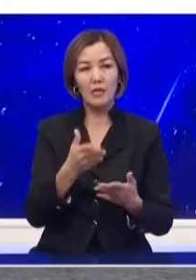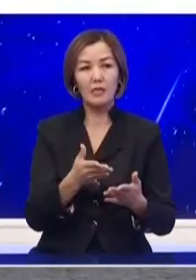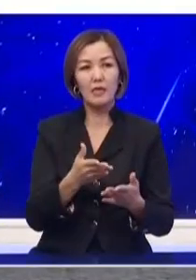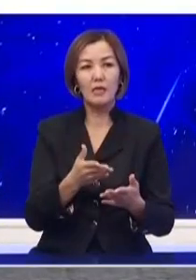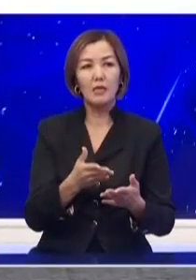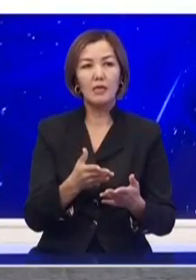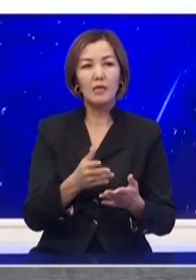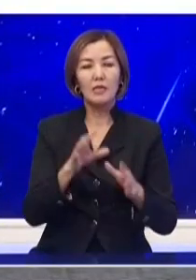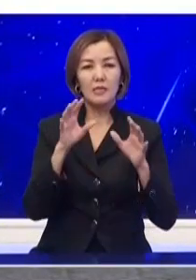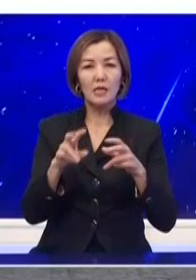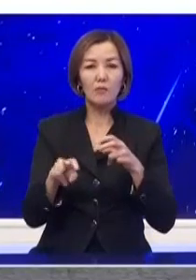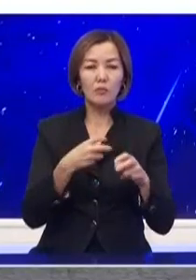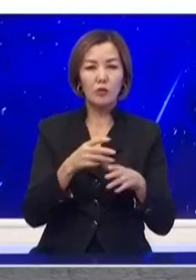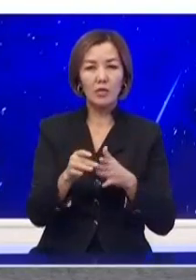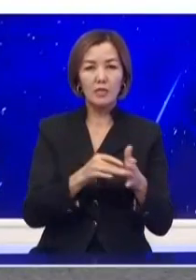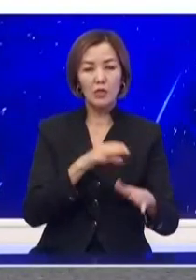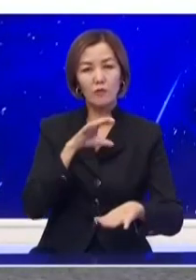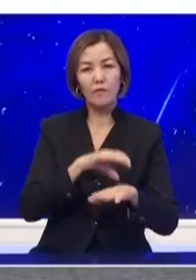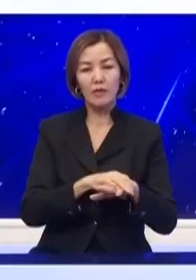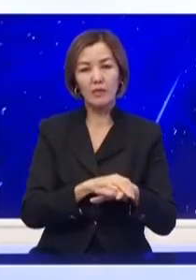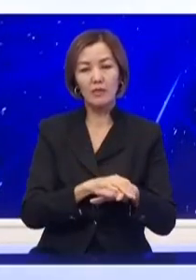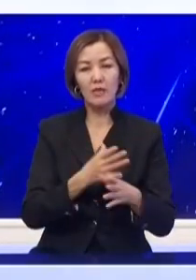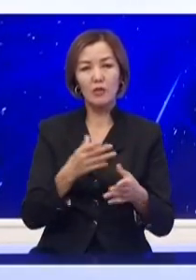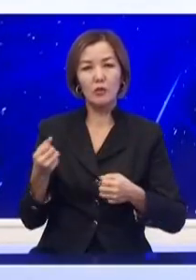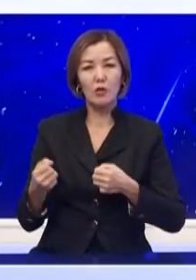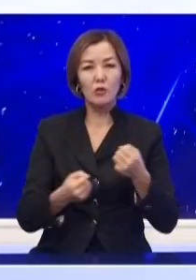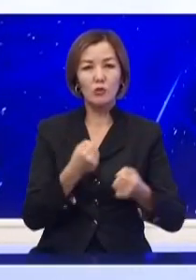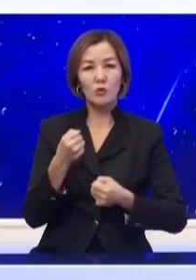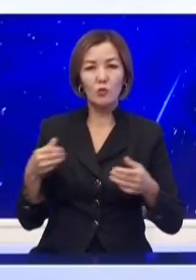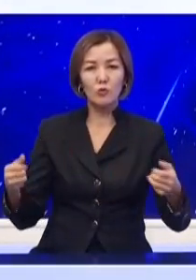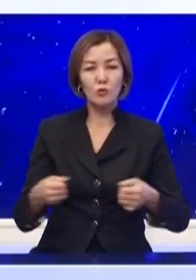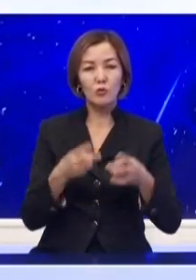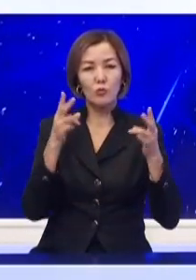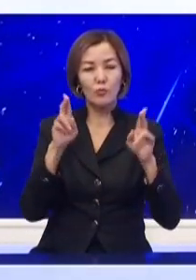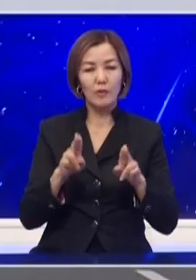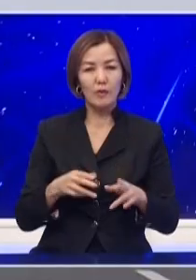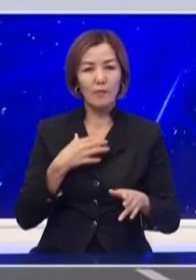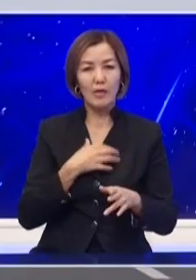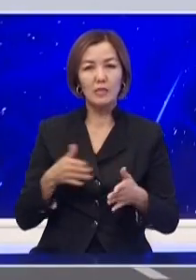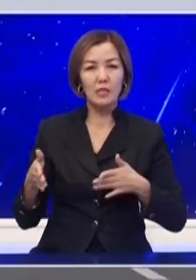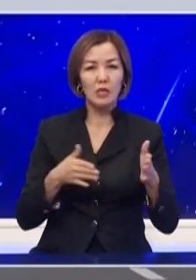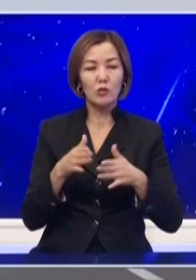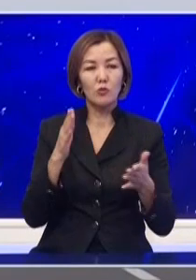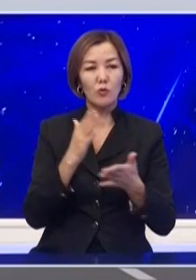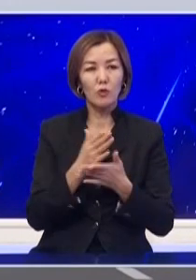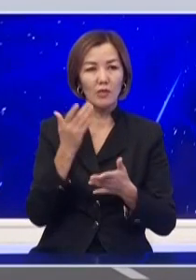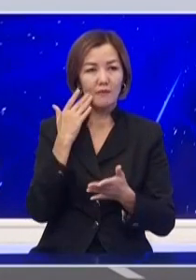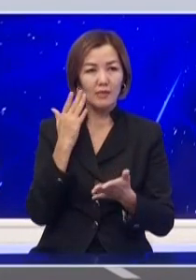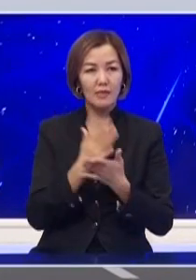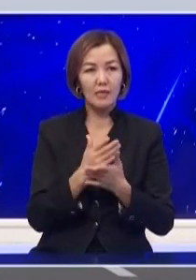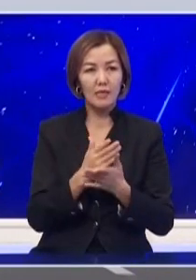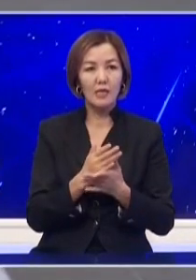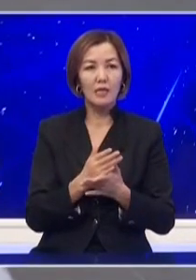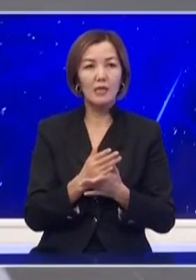құрылғы заң бұзғандарды мүлт жібермейді. Жол жүру ережесін бұзу фактілері көбіне республикалық маңызы бар тас жолдарда орын алады дейді мамандар.